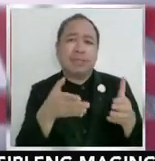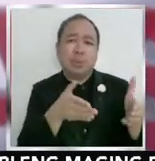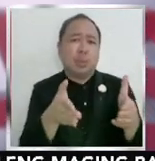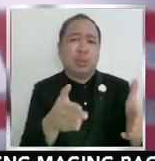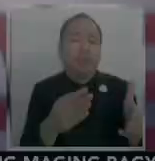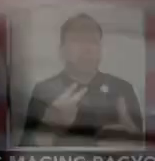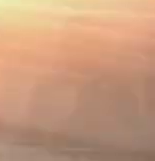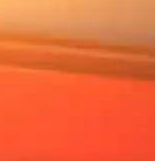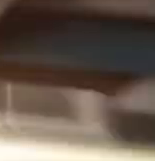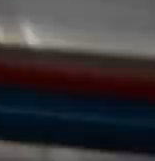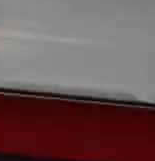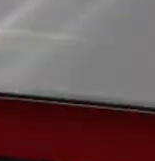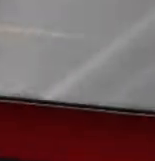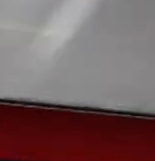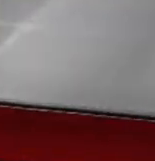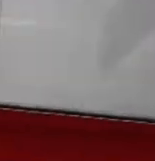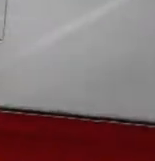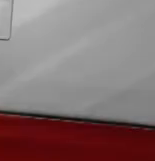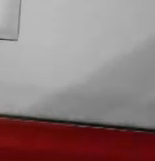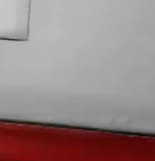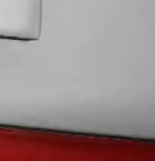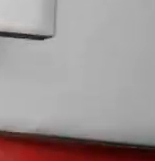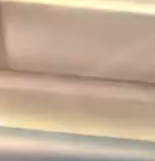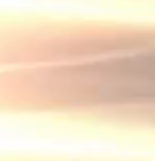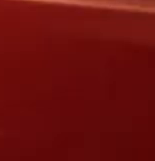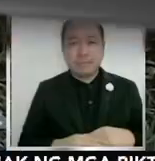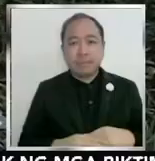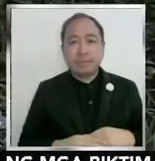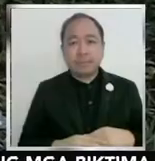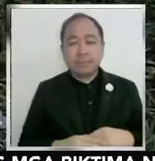Bulacan, nakatuto si Cedric Castillo.